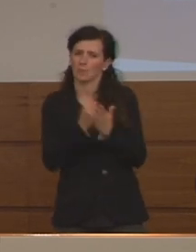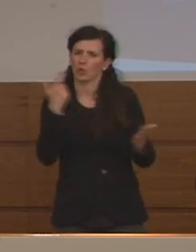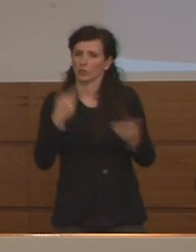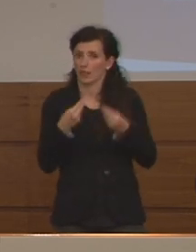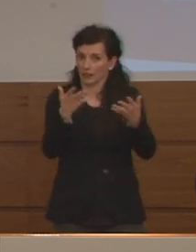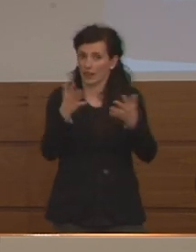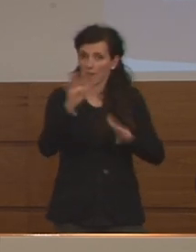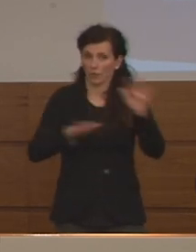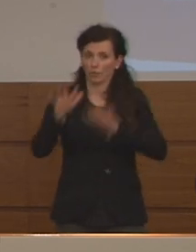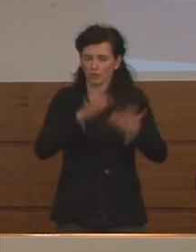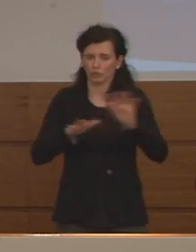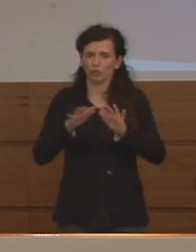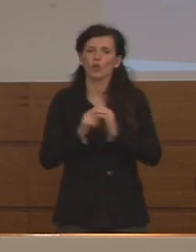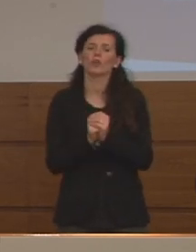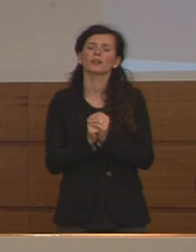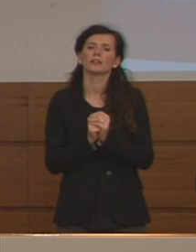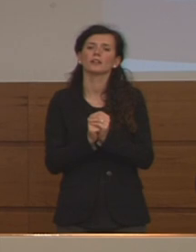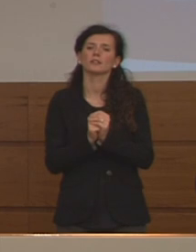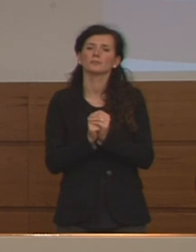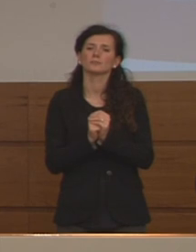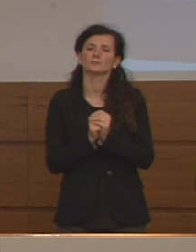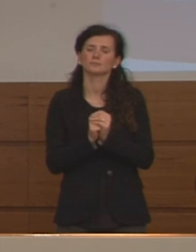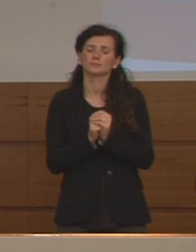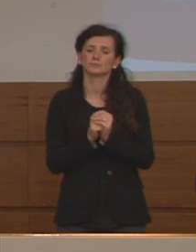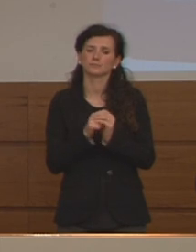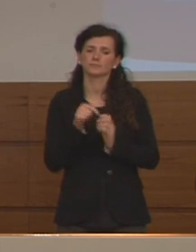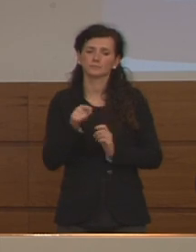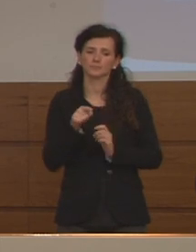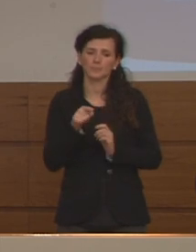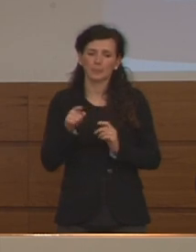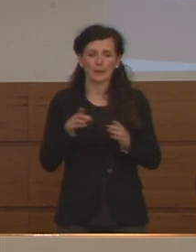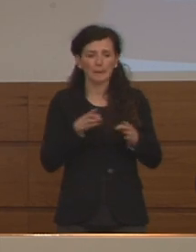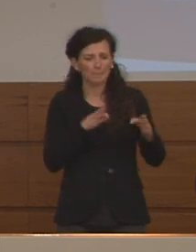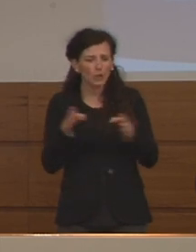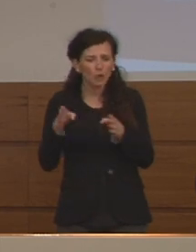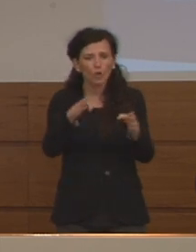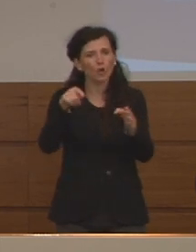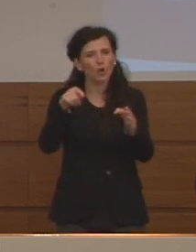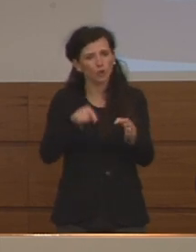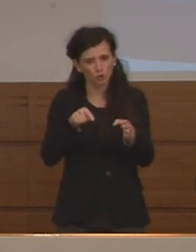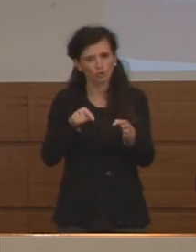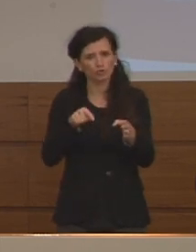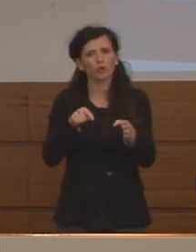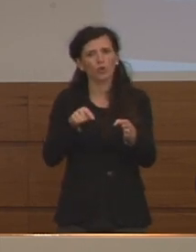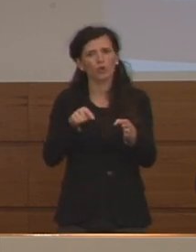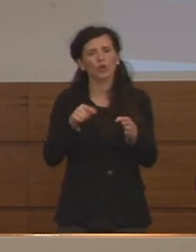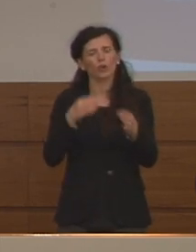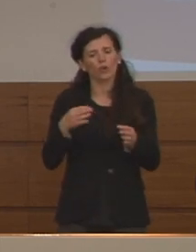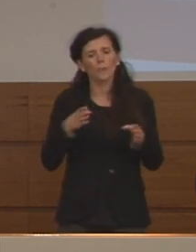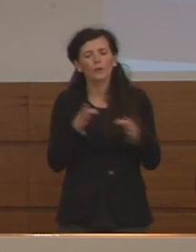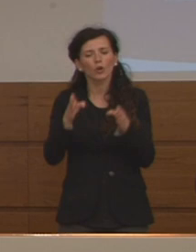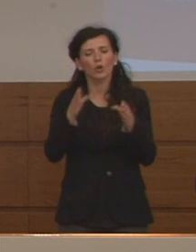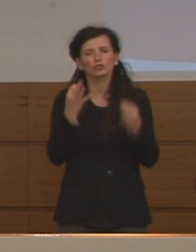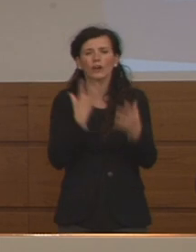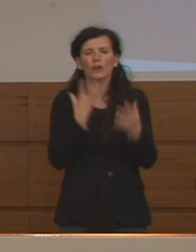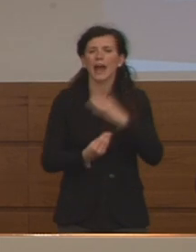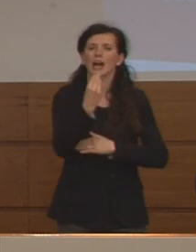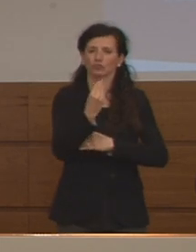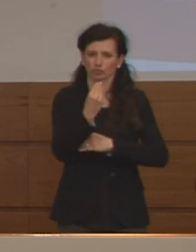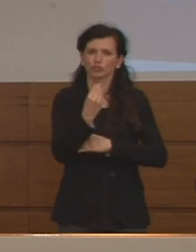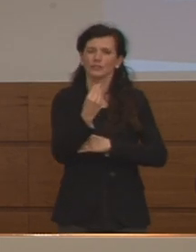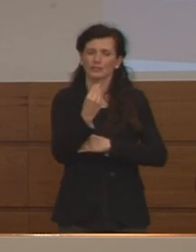che la nascita il percorso nascita in italia è sicuro e garantito sia per le